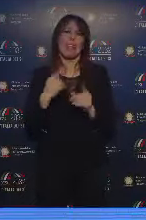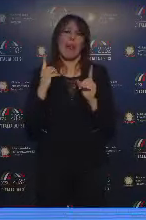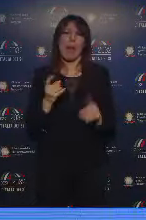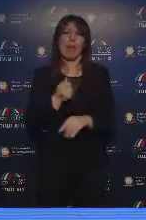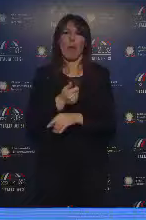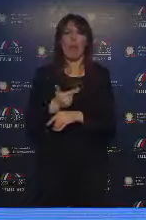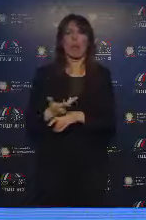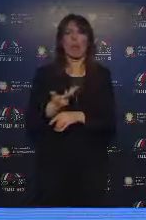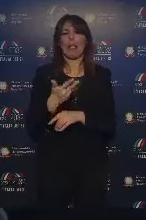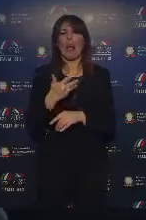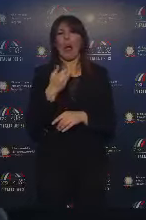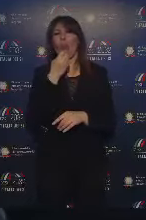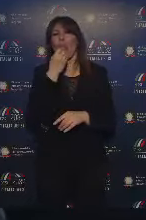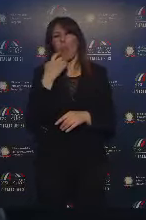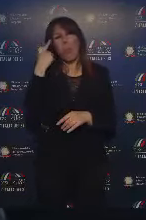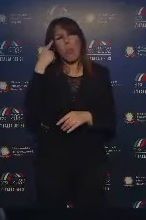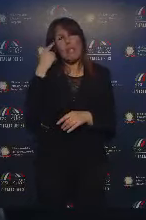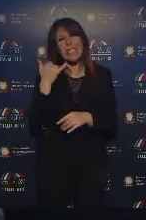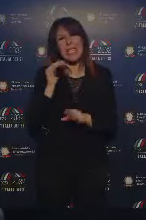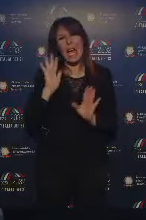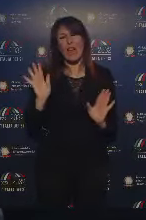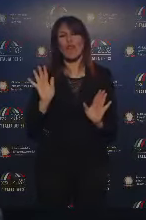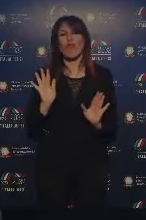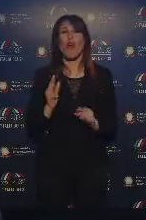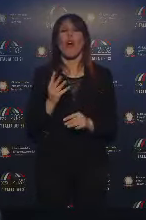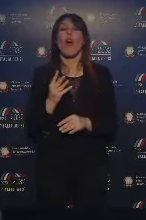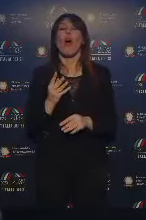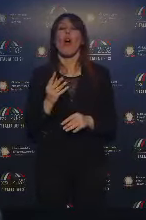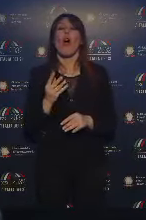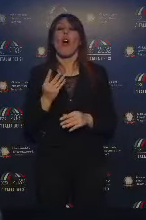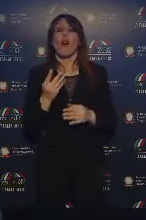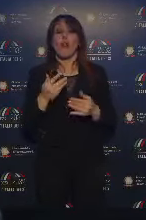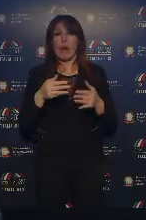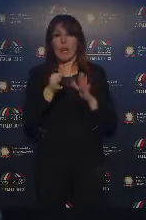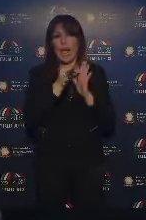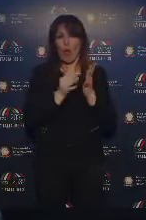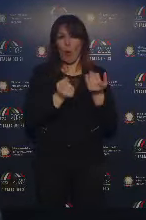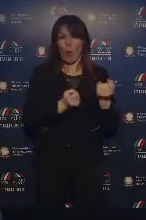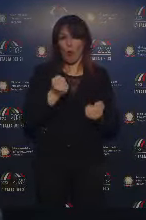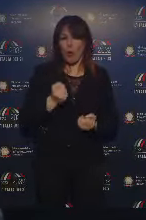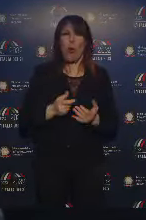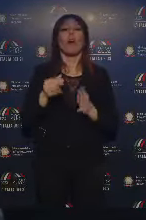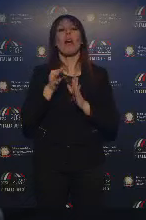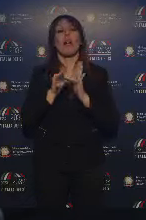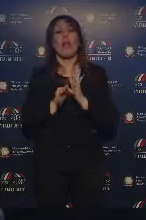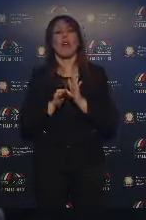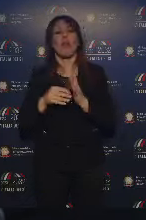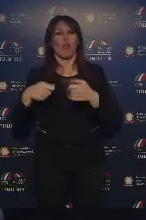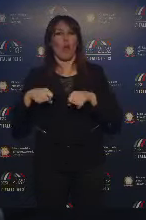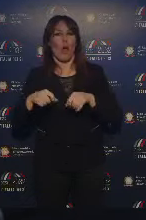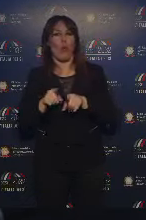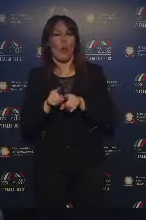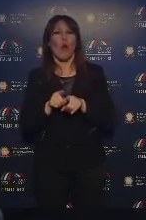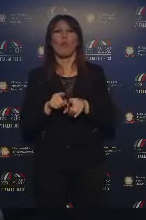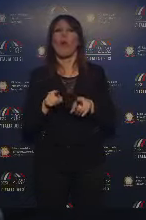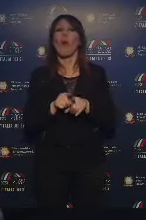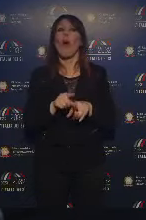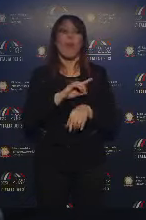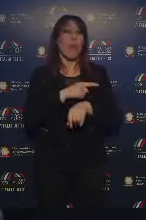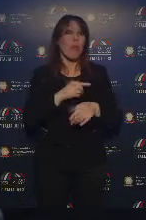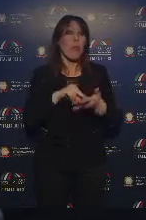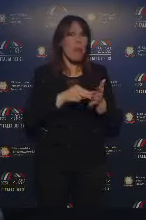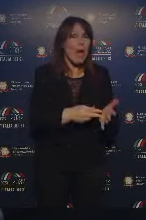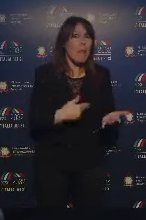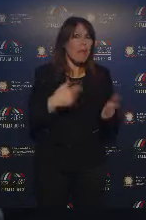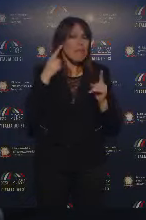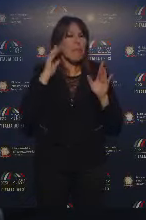buon senso regole per le quattro ruote regole per le due ruote non so se il problema ce l'abbiate anche a Potenza ma a Roma e a Milano ci